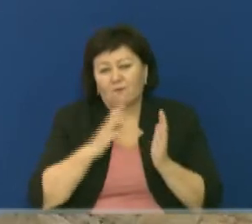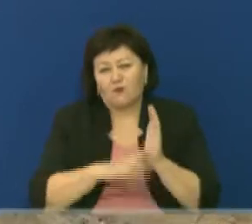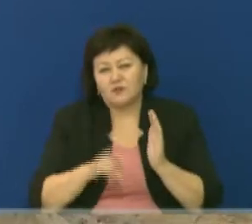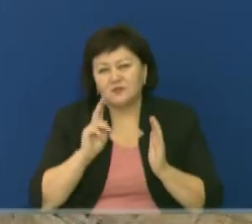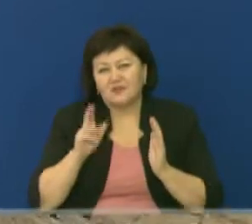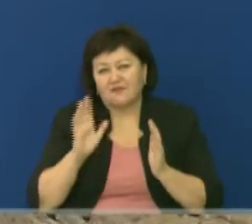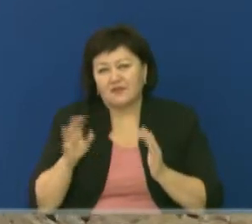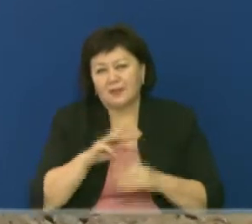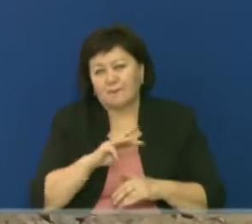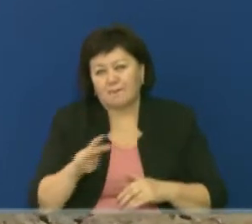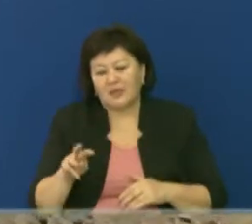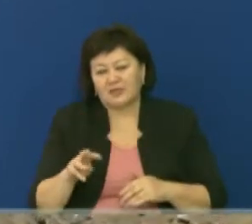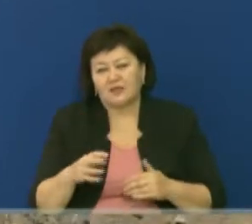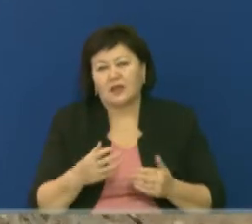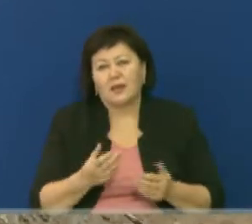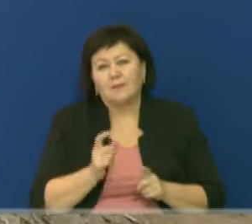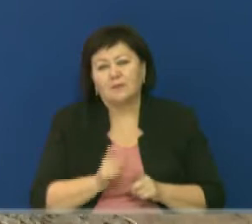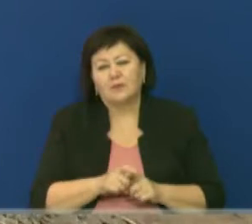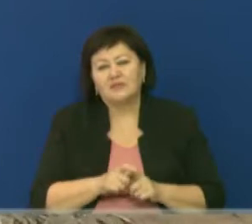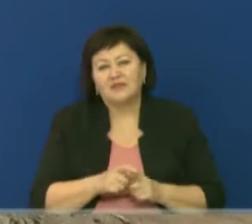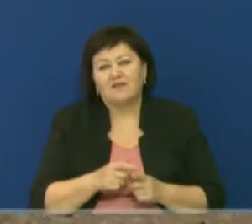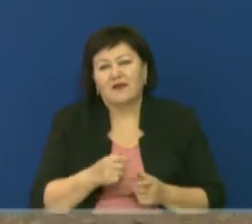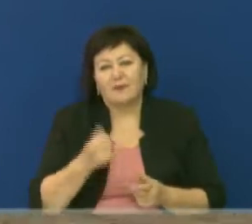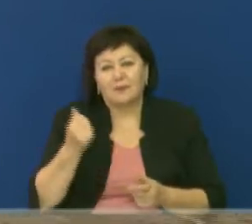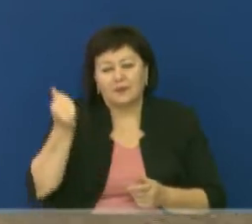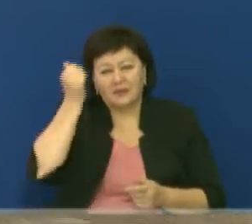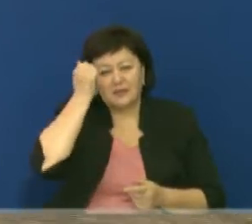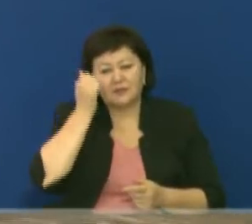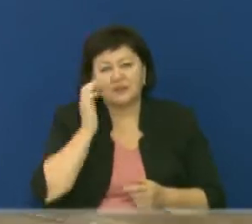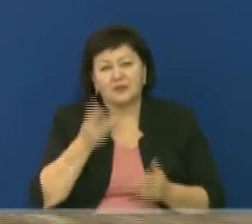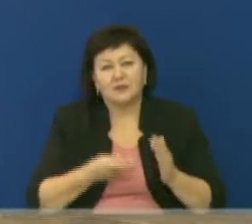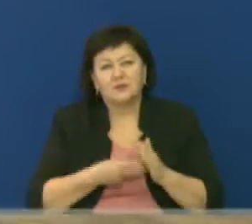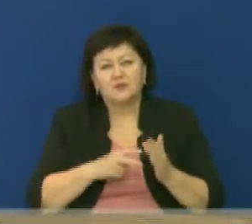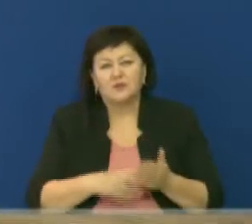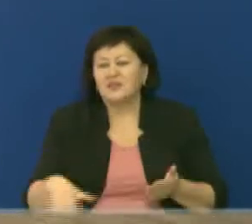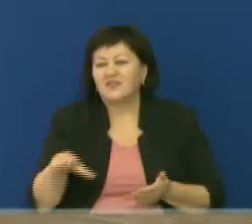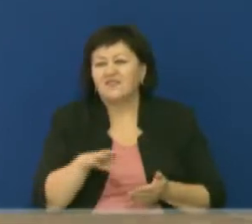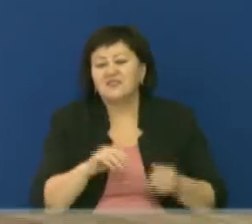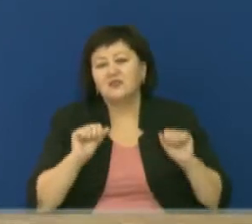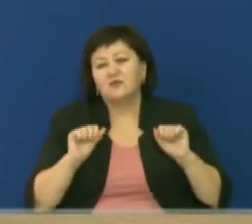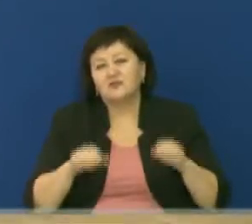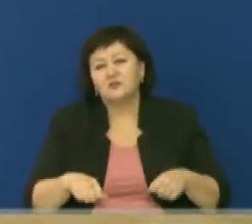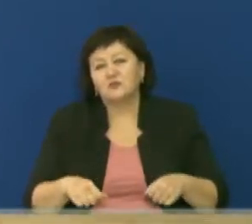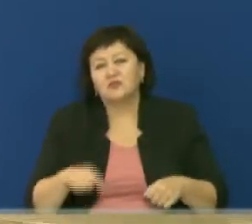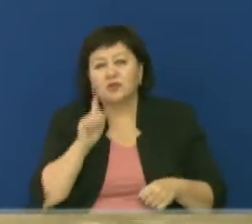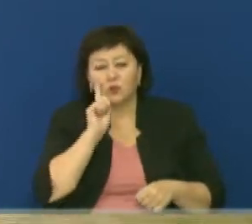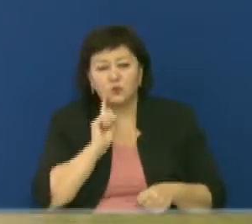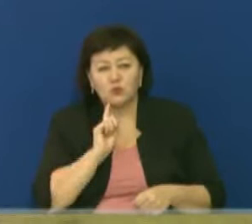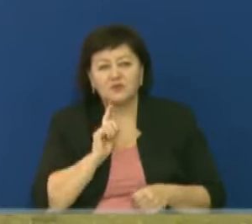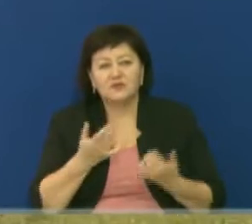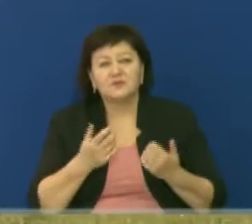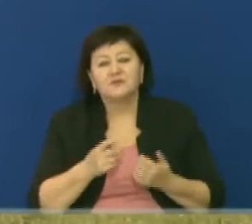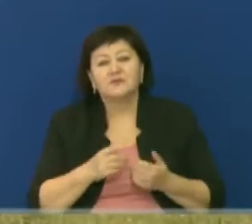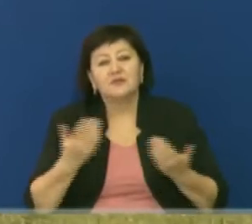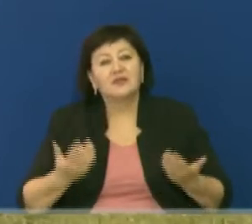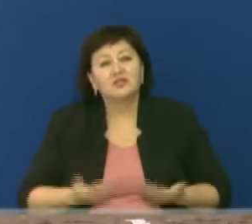квадратных метров. По словам представителей местного акимата, в этих домах предусмотрены все условия для комфортного проживания. Жители